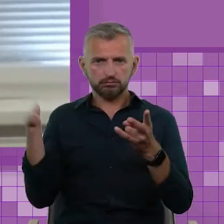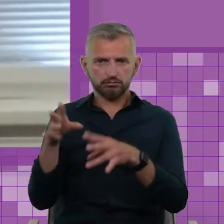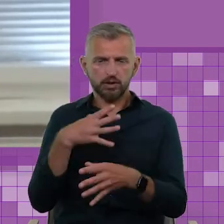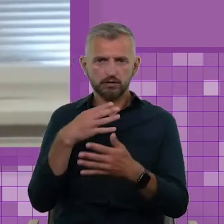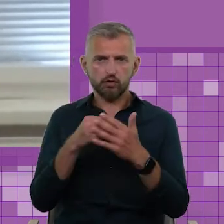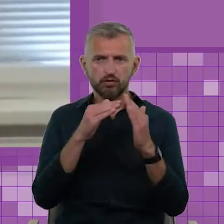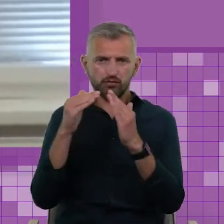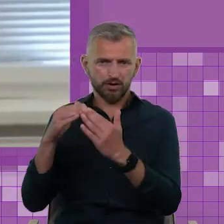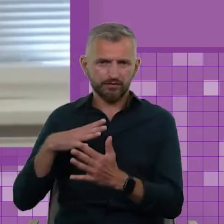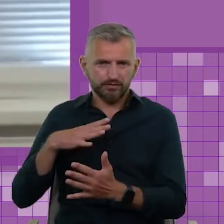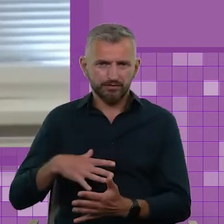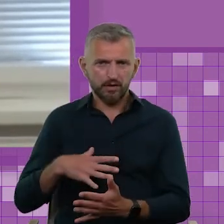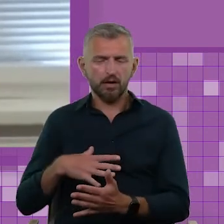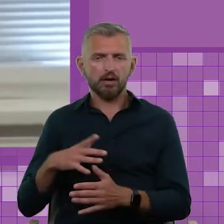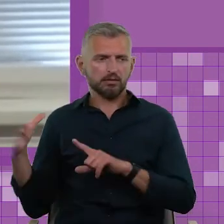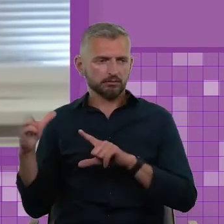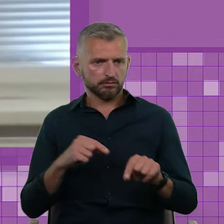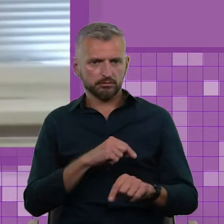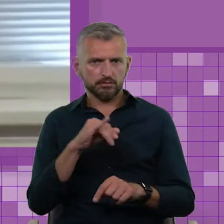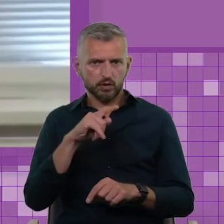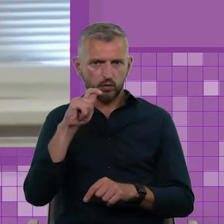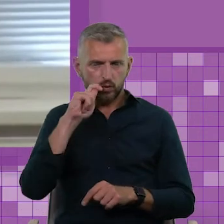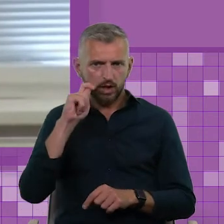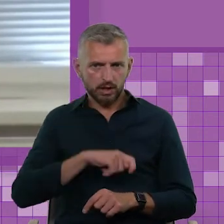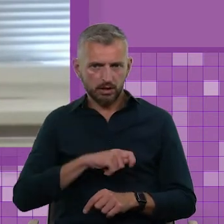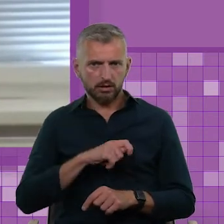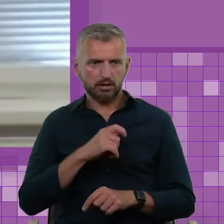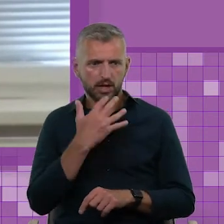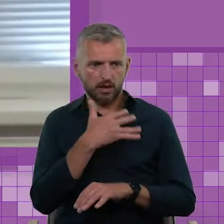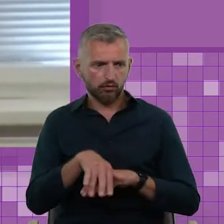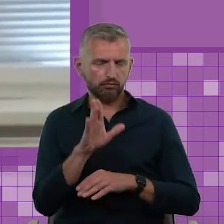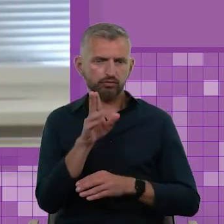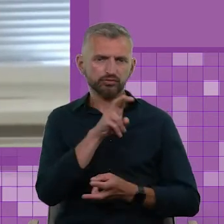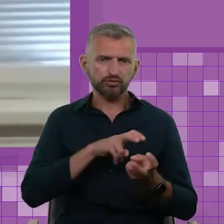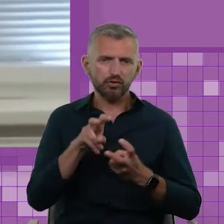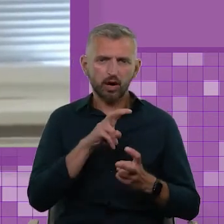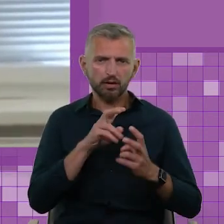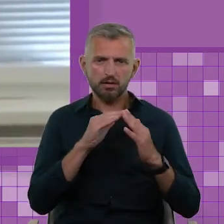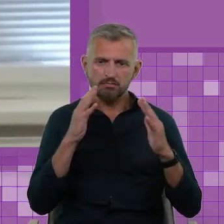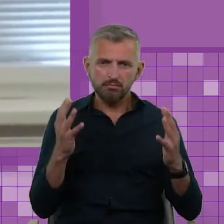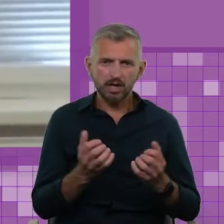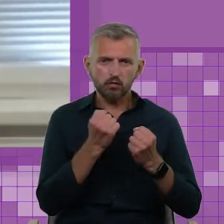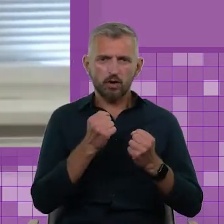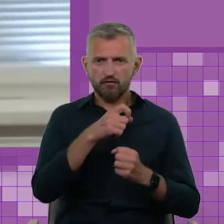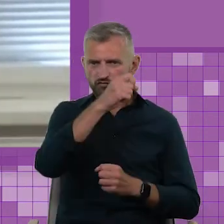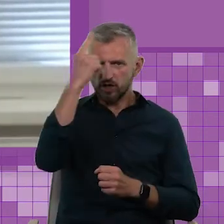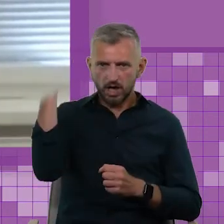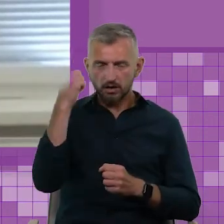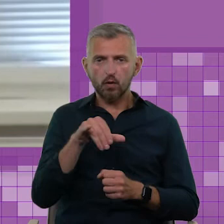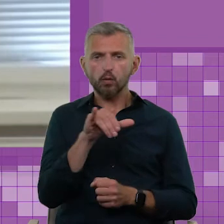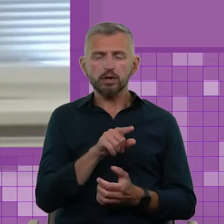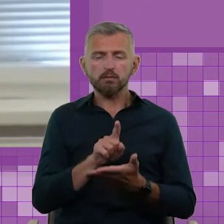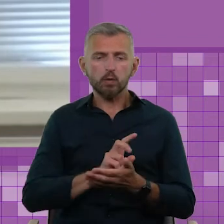були вимушені поїхати з України і будуть шукати прихисток в Чехії, кудись мають прийти і отримати